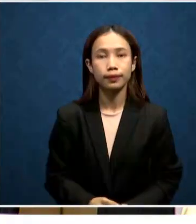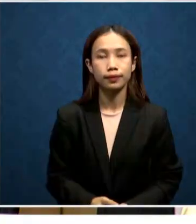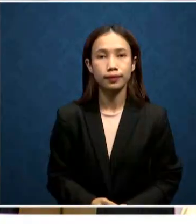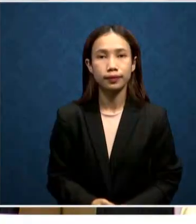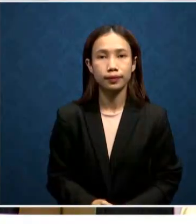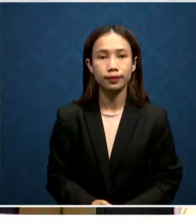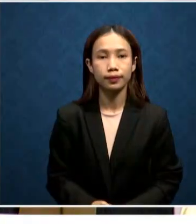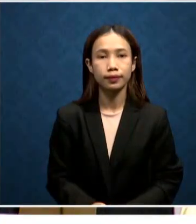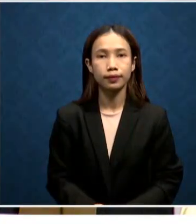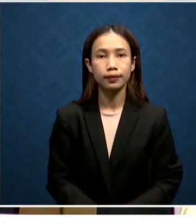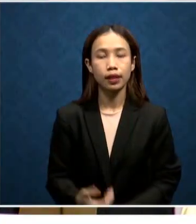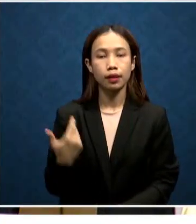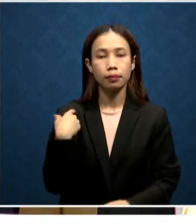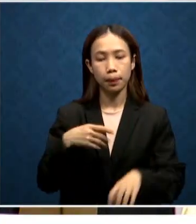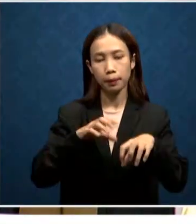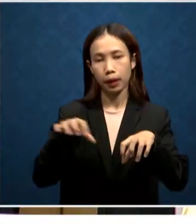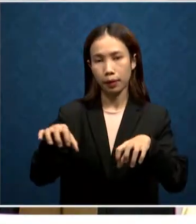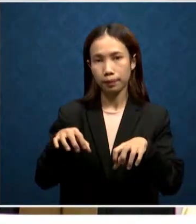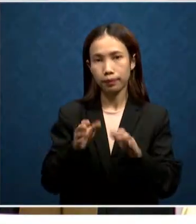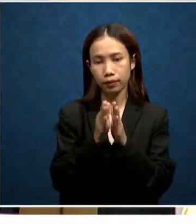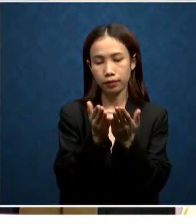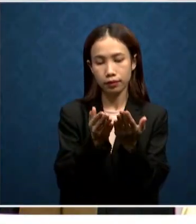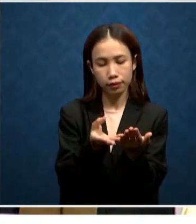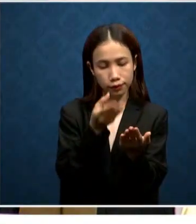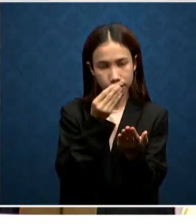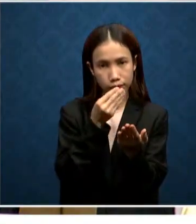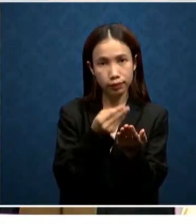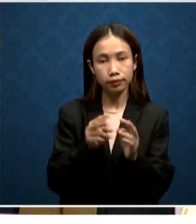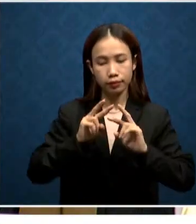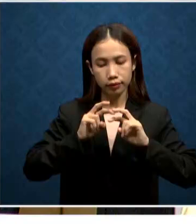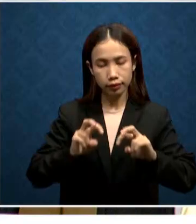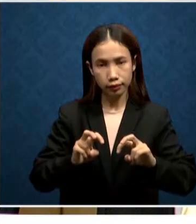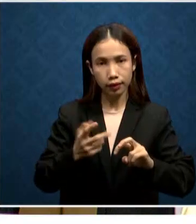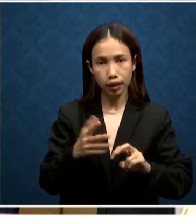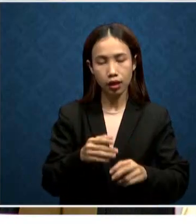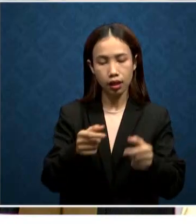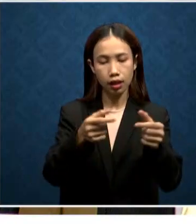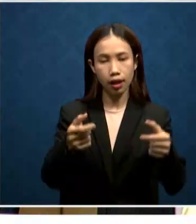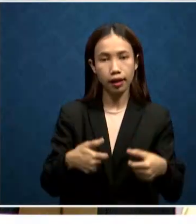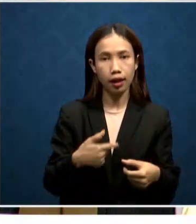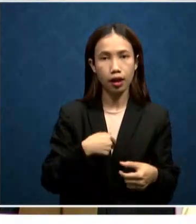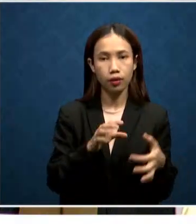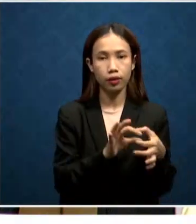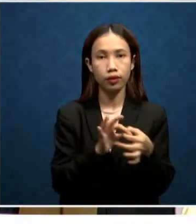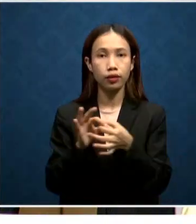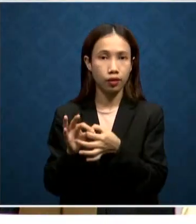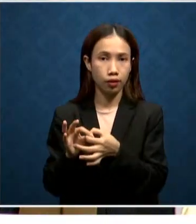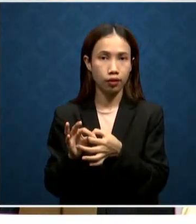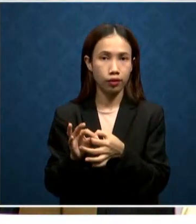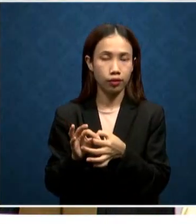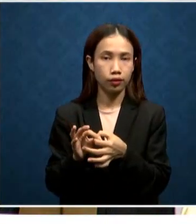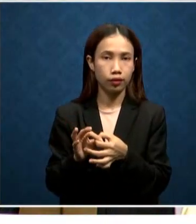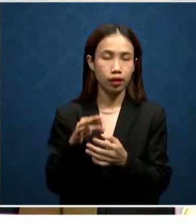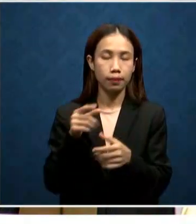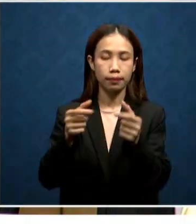เอ่อหน่วยงานที่จะมาศึกษาแต่ส่วนใหญ่แล้วเ่อรายงานของเขาก็จะสอดคล้องเป็นส่วนใหญ่กับรายงาน